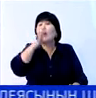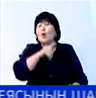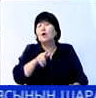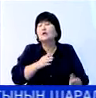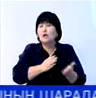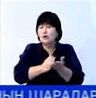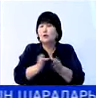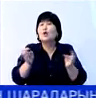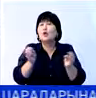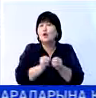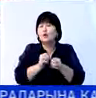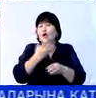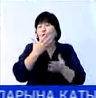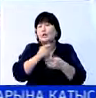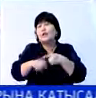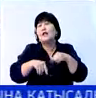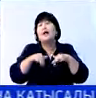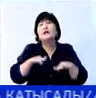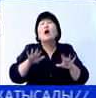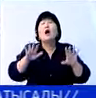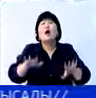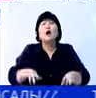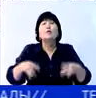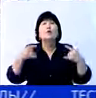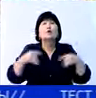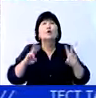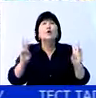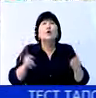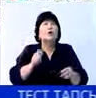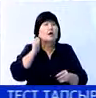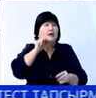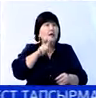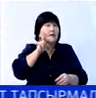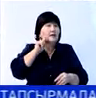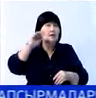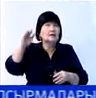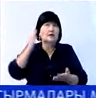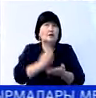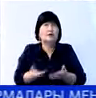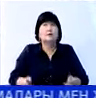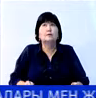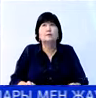жүйелі түрде өз жалғасын табады. Компьютерлік клубта да кәмелетке толмаған балалар жүр.